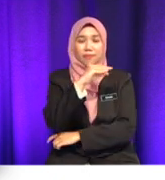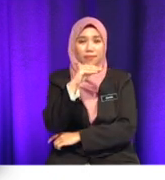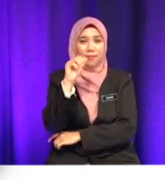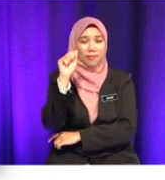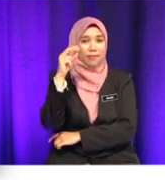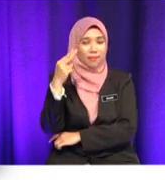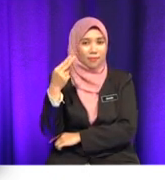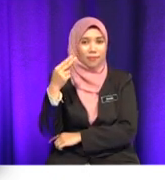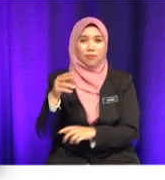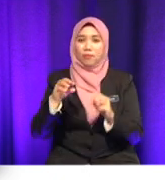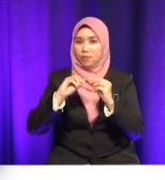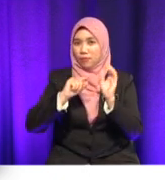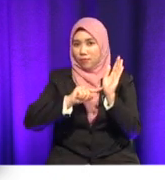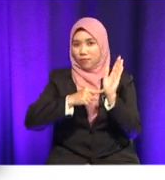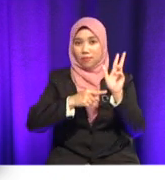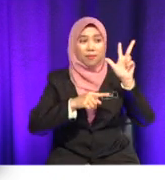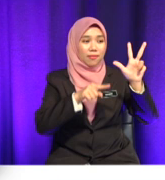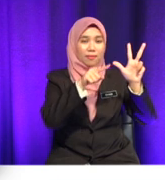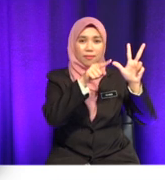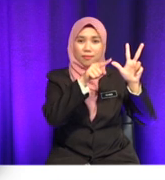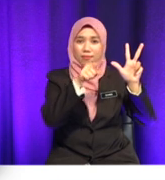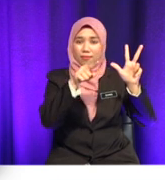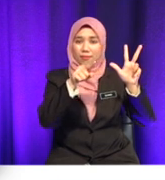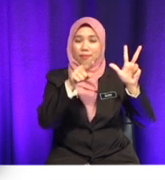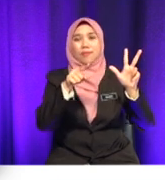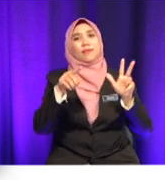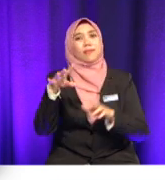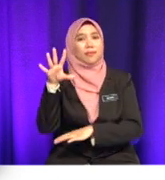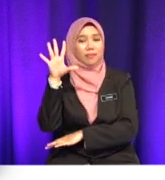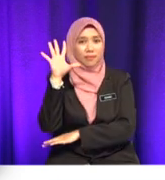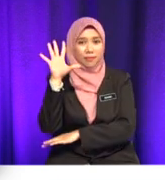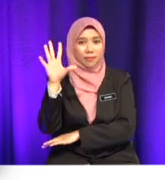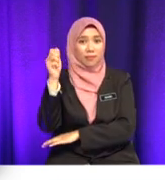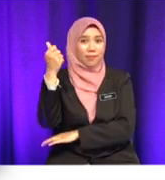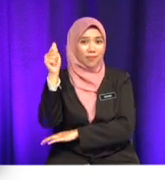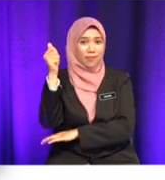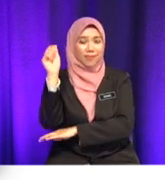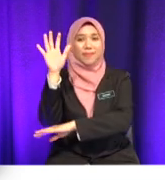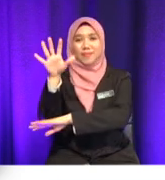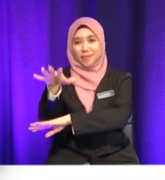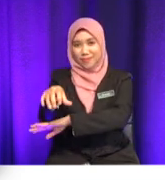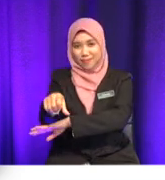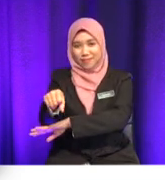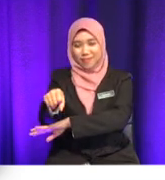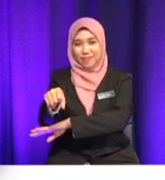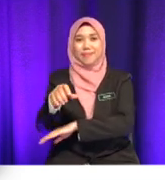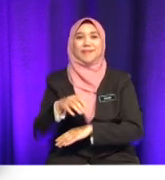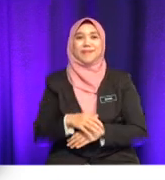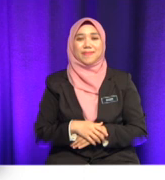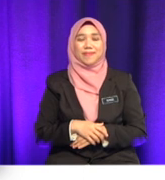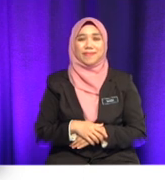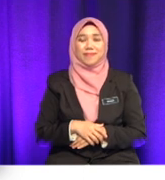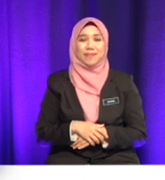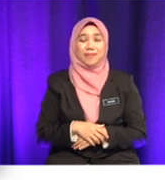bermula pada pukul 3 petang dan ditutup pada pukul 10 malam